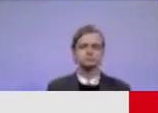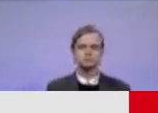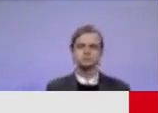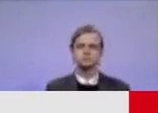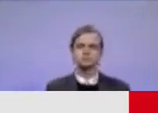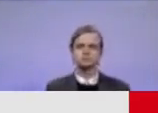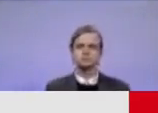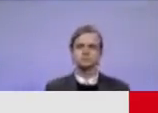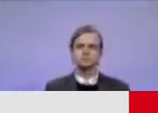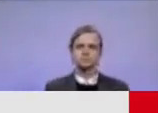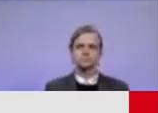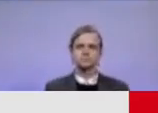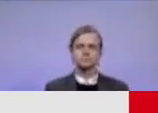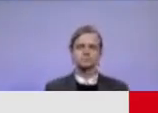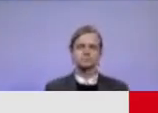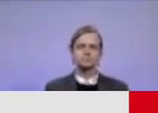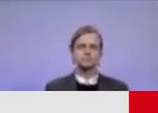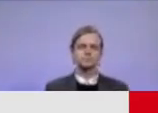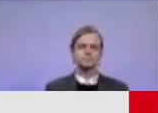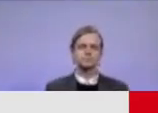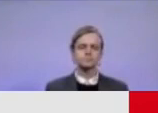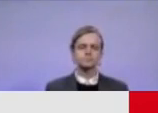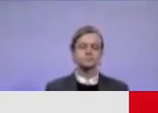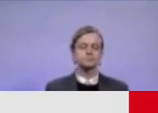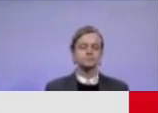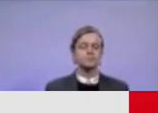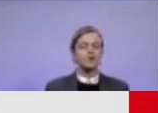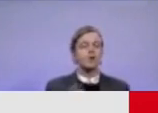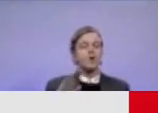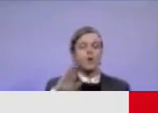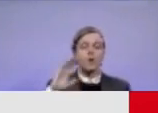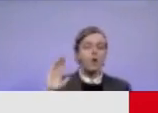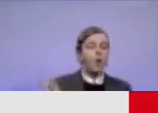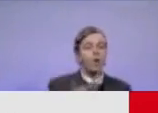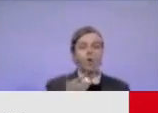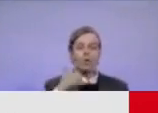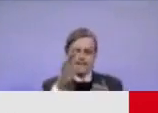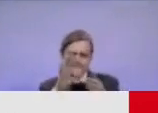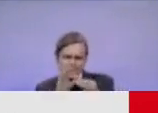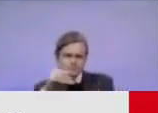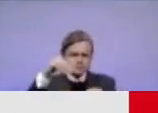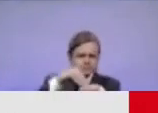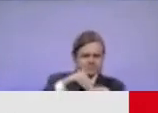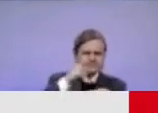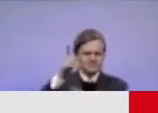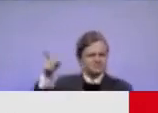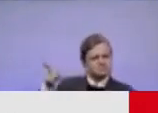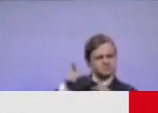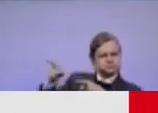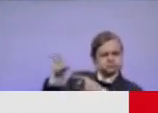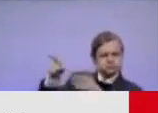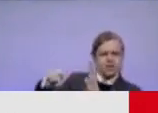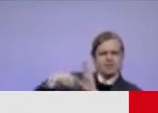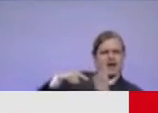Europene și care dorește să coboare barierele neîncrederii este îndreptat împotriva românilor care